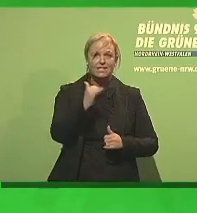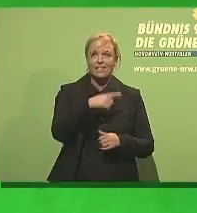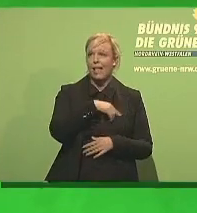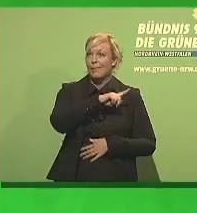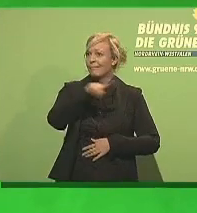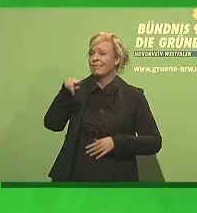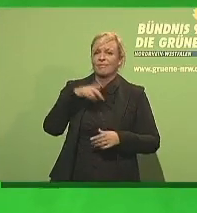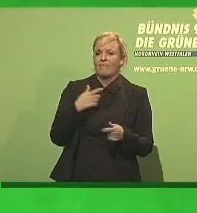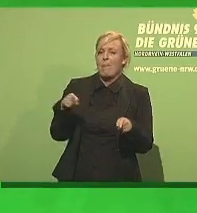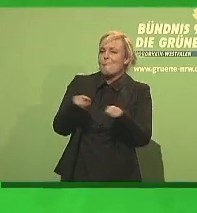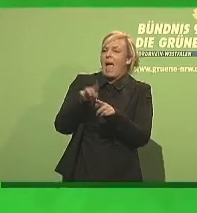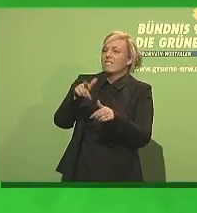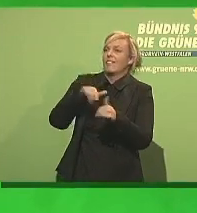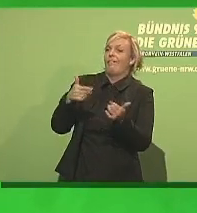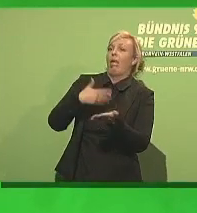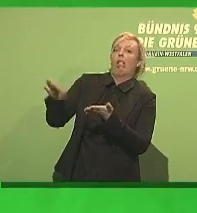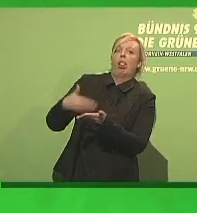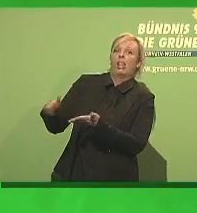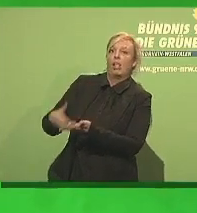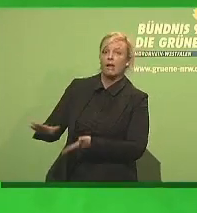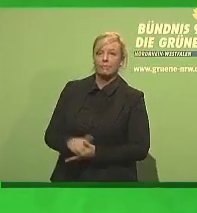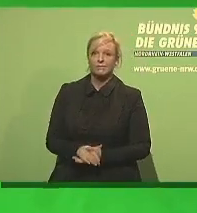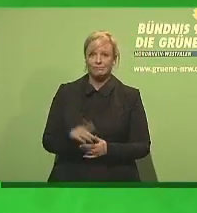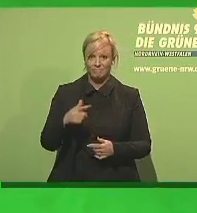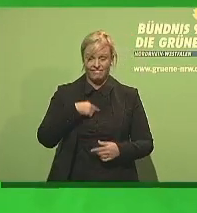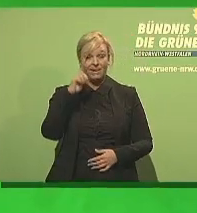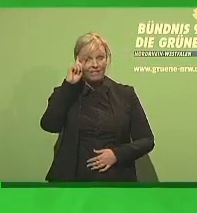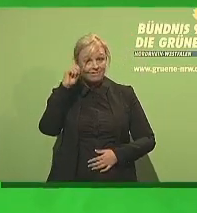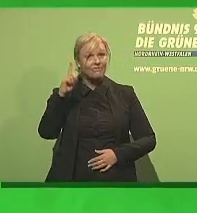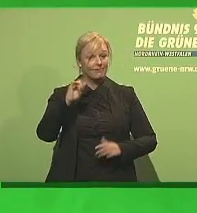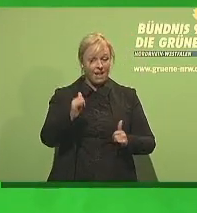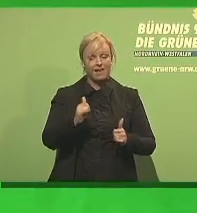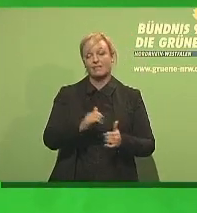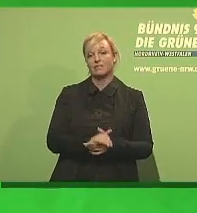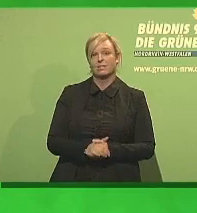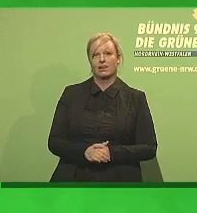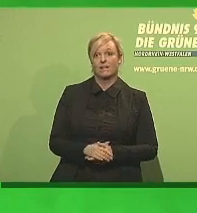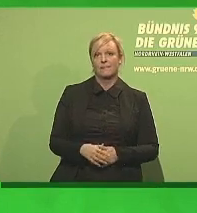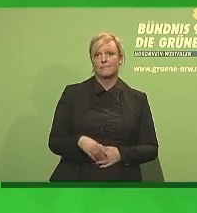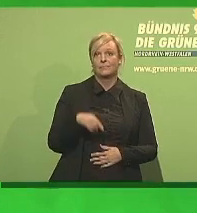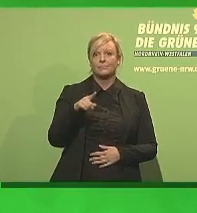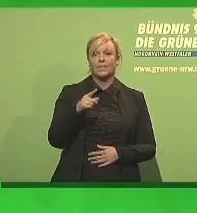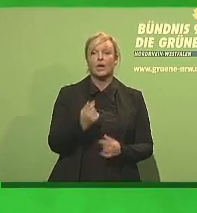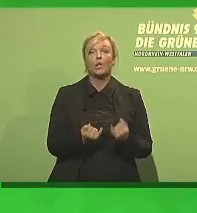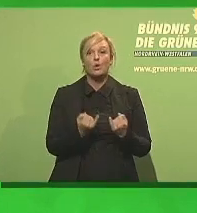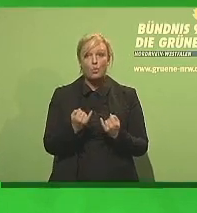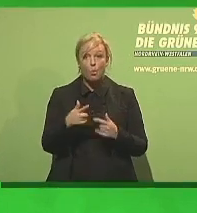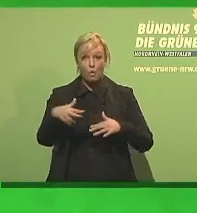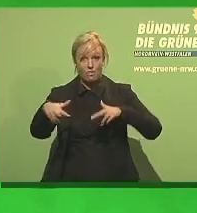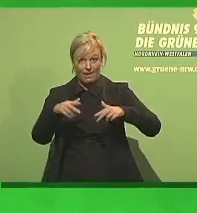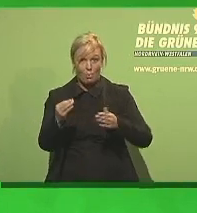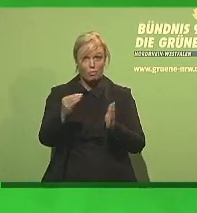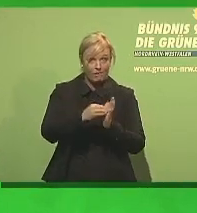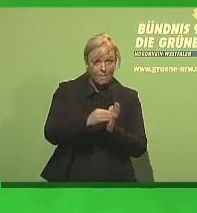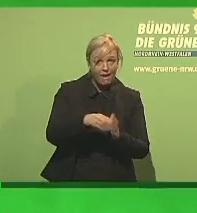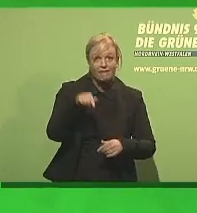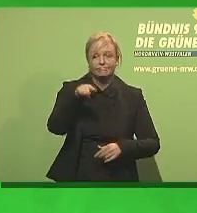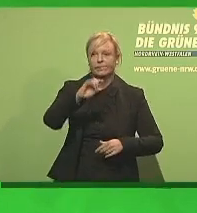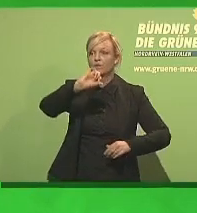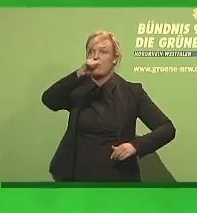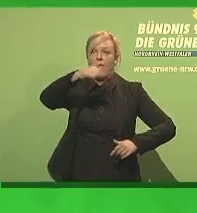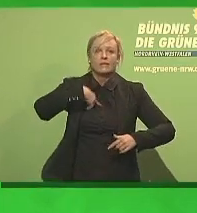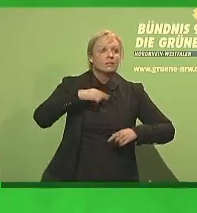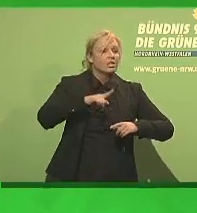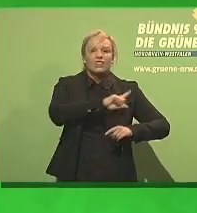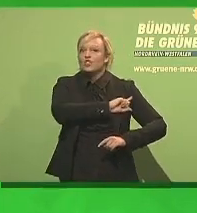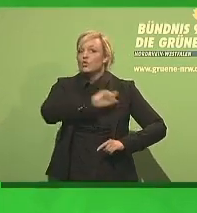in den Kram passt. Und ich bin mir sicher, liebe Freundinnen und Freunde, mit Grün in der Regierung wird das Erste sein, was